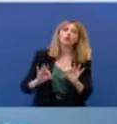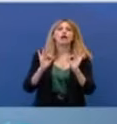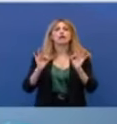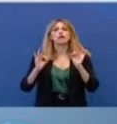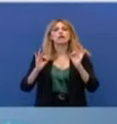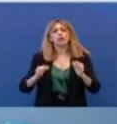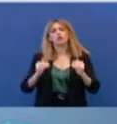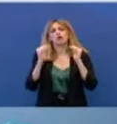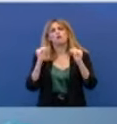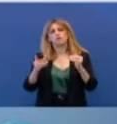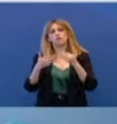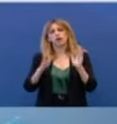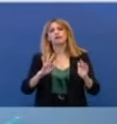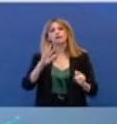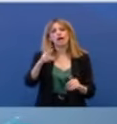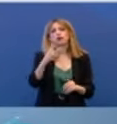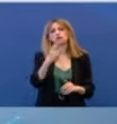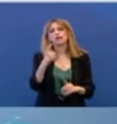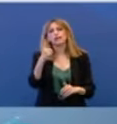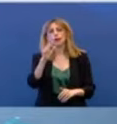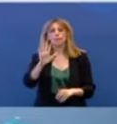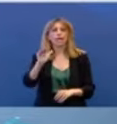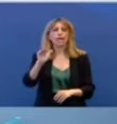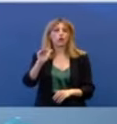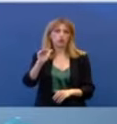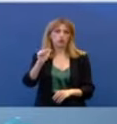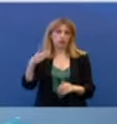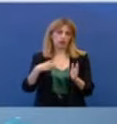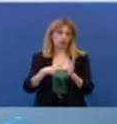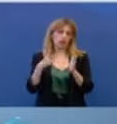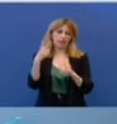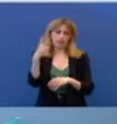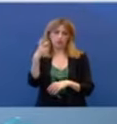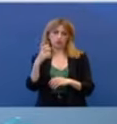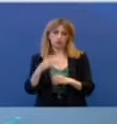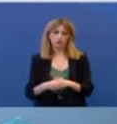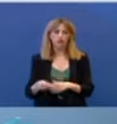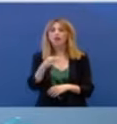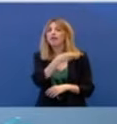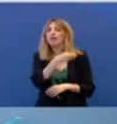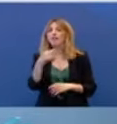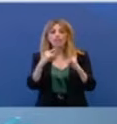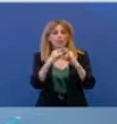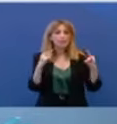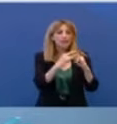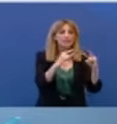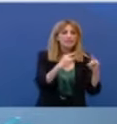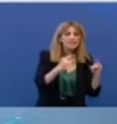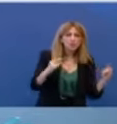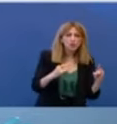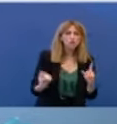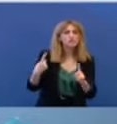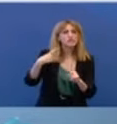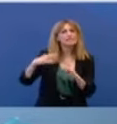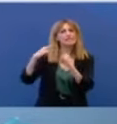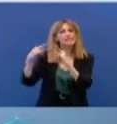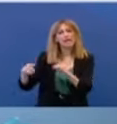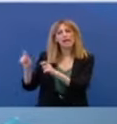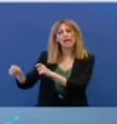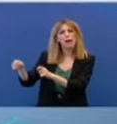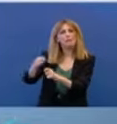αφορά τις δημοτικές κατασκηνώσεις ή και ημερήσια κάμπ, τα οποία γίνονται από διάφορους φορείς, Έχουμε ζητήσει από την Επιτροπή των